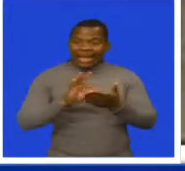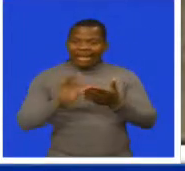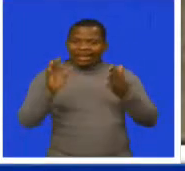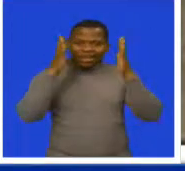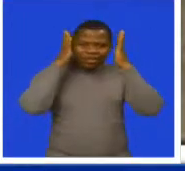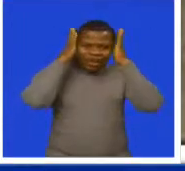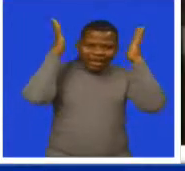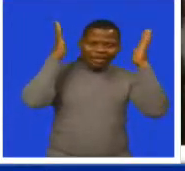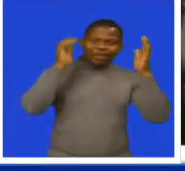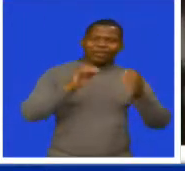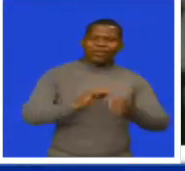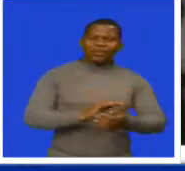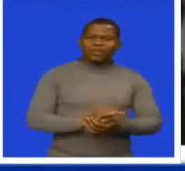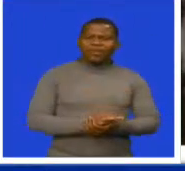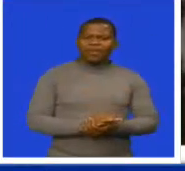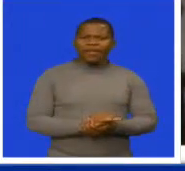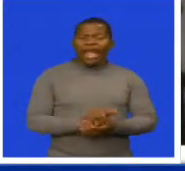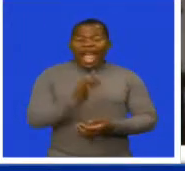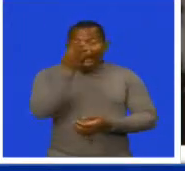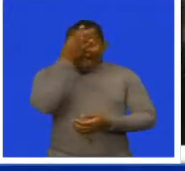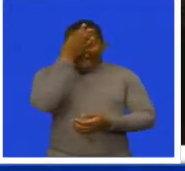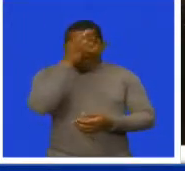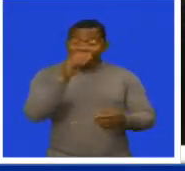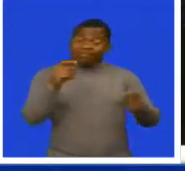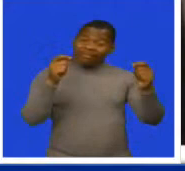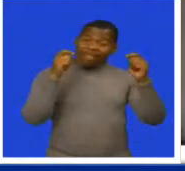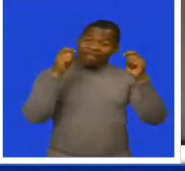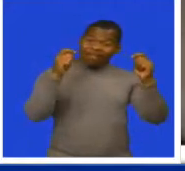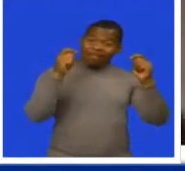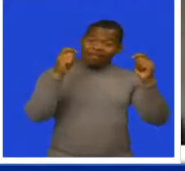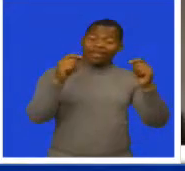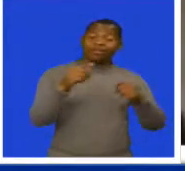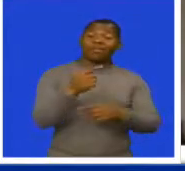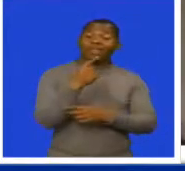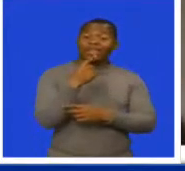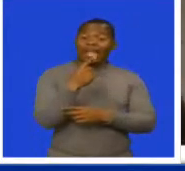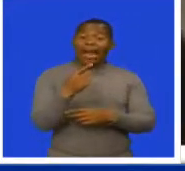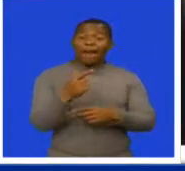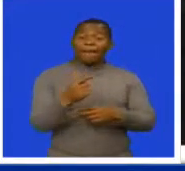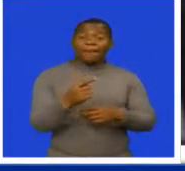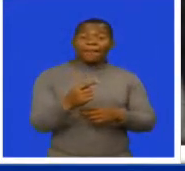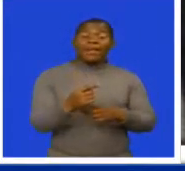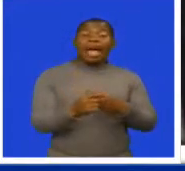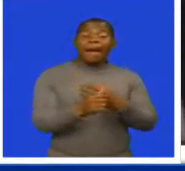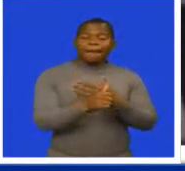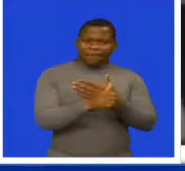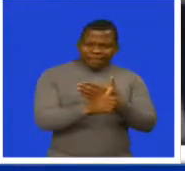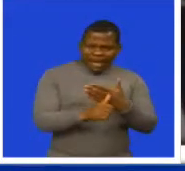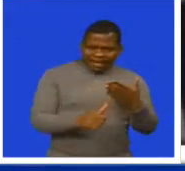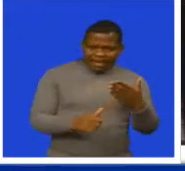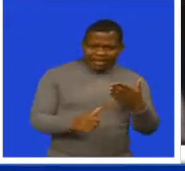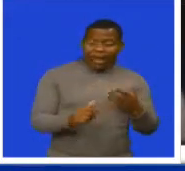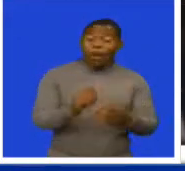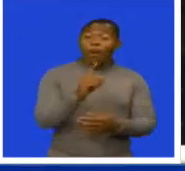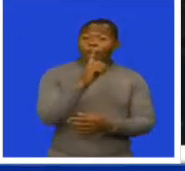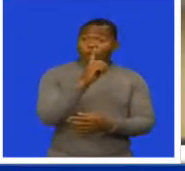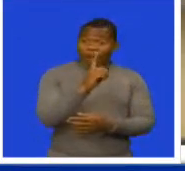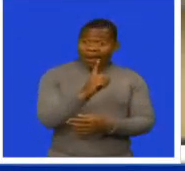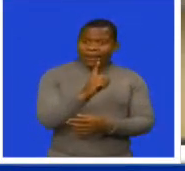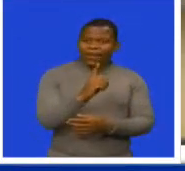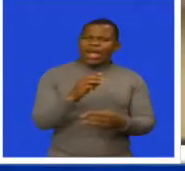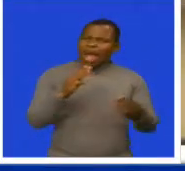live esiphofaneni ngalesihlanu litiko letekuvakasha libambisene nesive sasesiphofaneni kanye naletinye